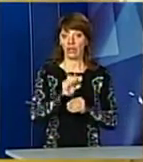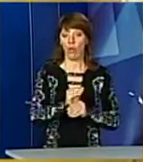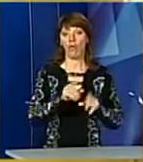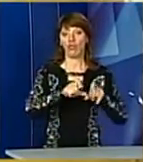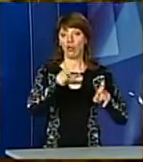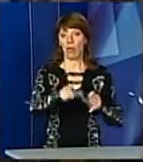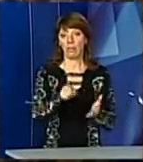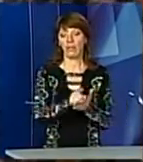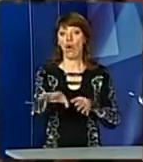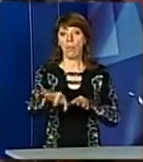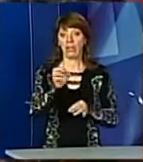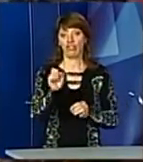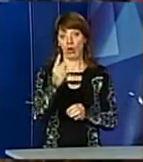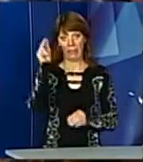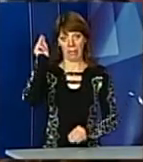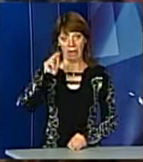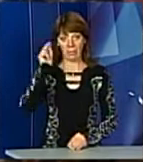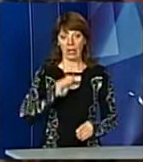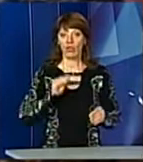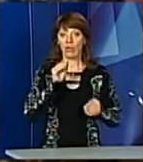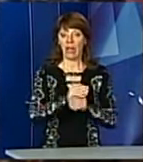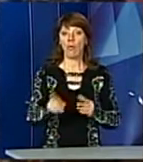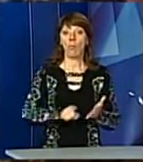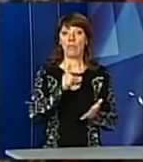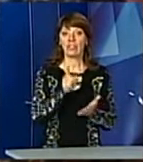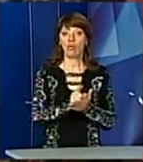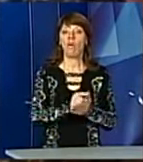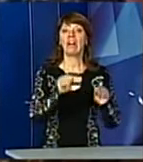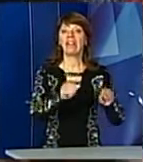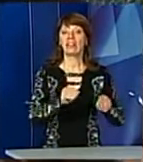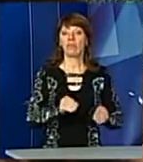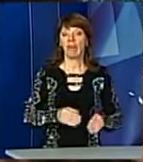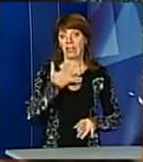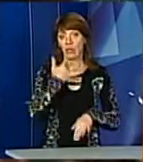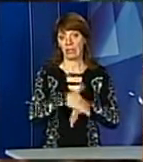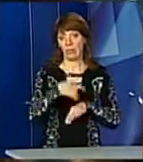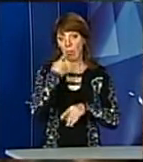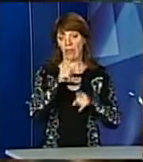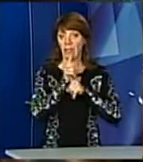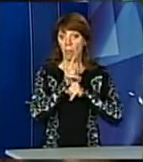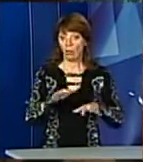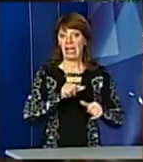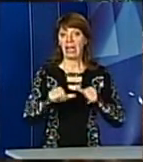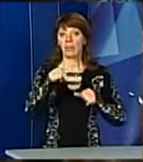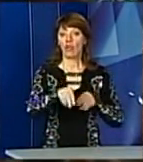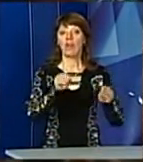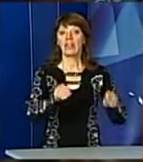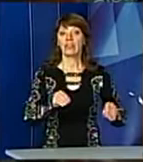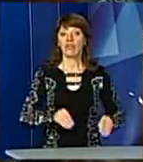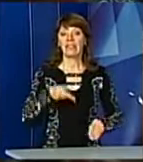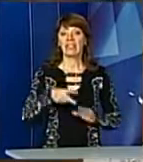школяр повинен обрати ще один предмет. Додам, обов'язковим тестування з іноземної мови не буде. Окрім того, тестування